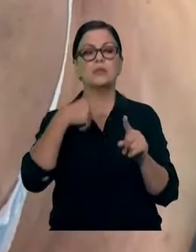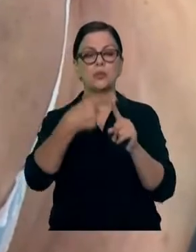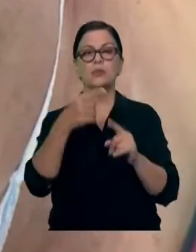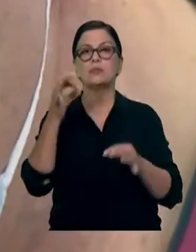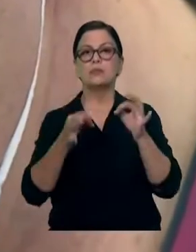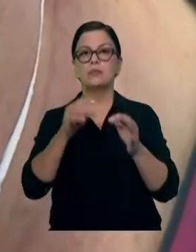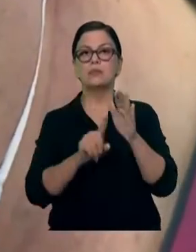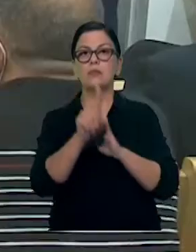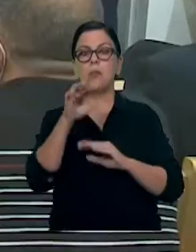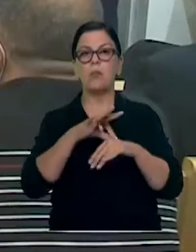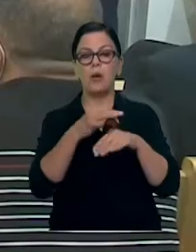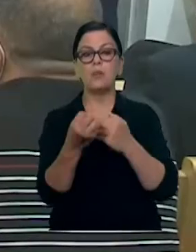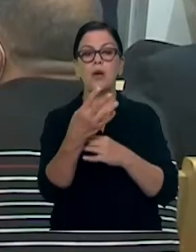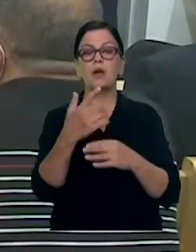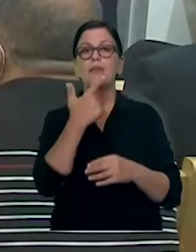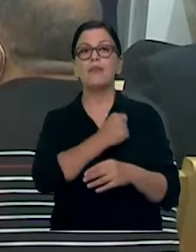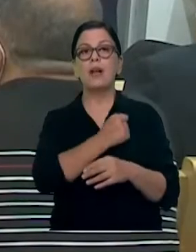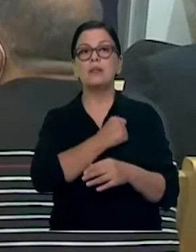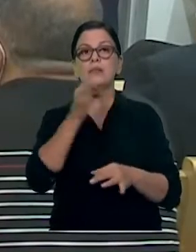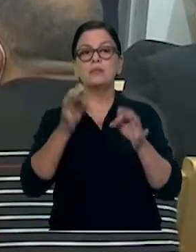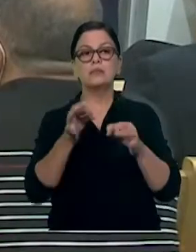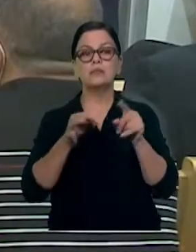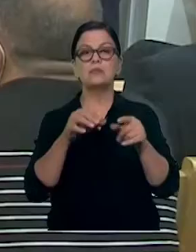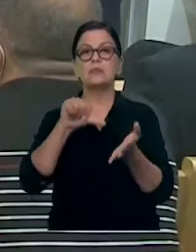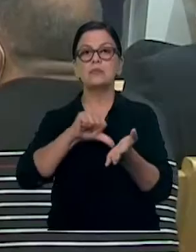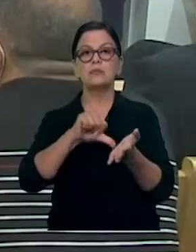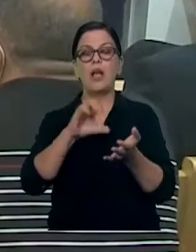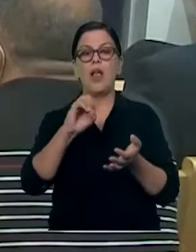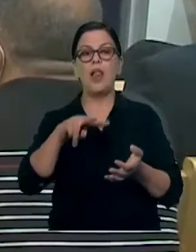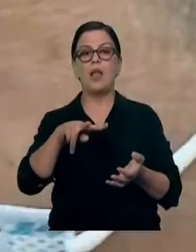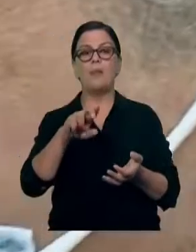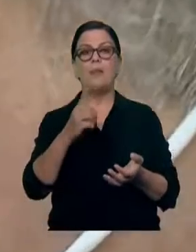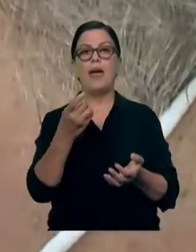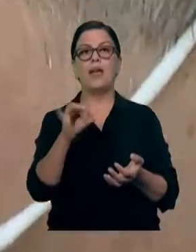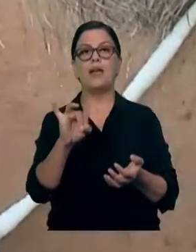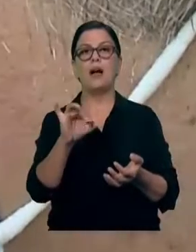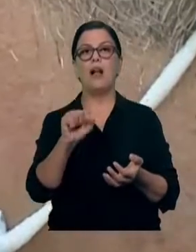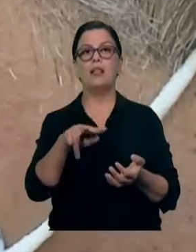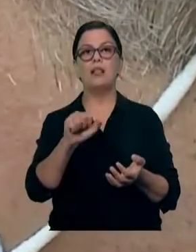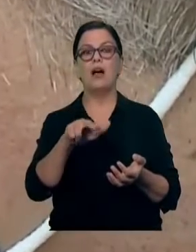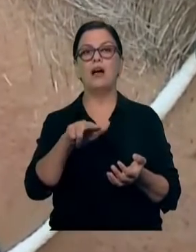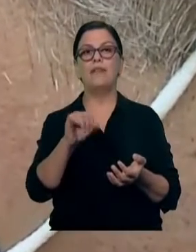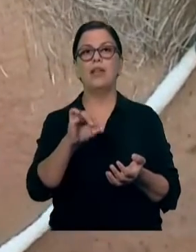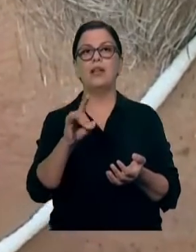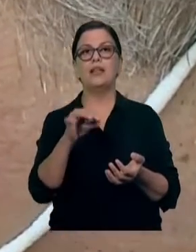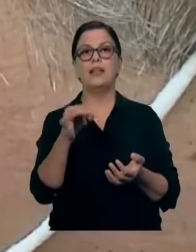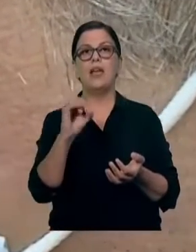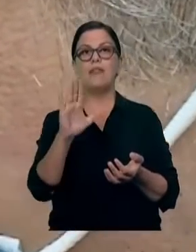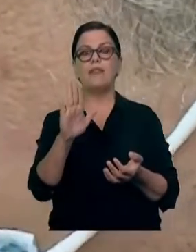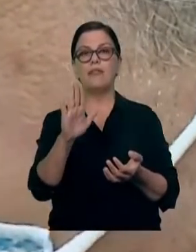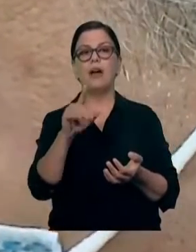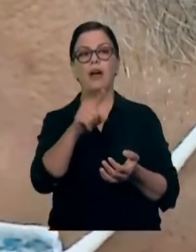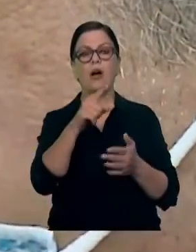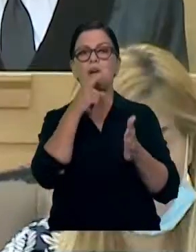iclası keçirilib. Bakı Hərbi Məhkəməsinin hakimi Elbəy Allahverdiyevin sədrliyi ilə baş tutan prosesdə təqsirləndirilən Lyudvik Mkrtıçyan